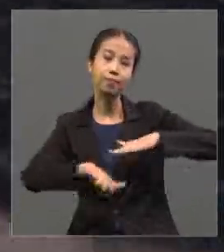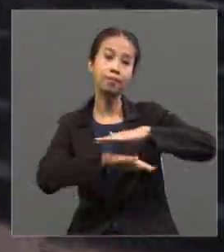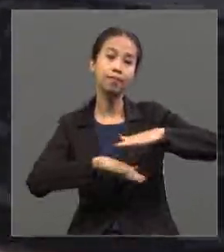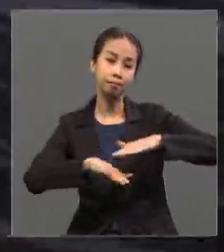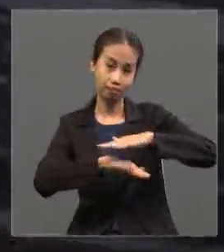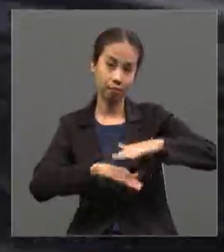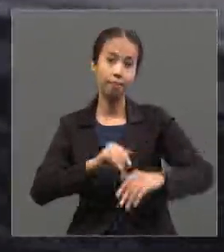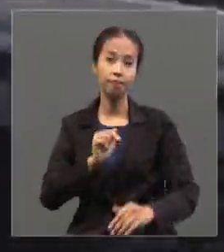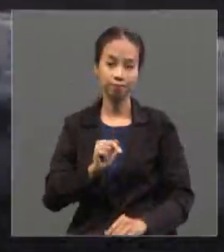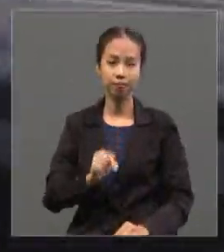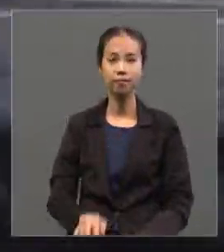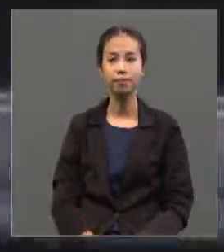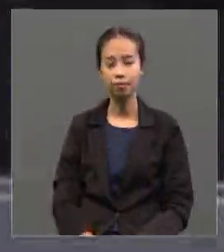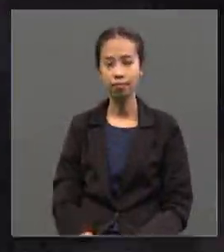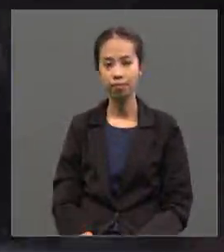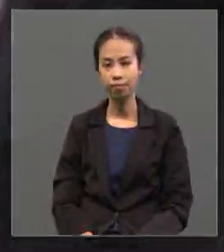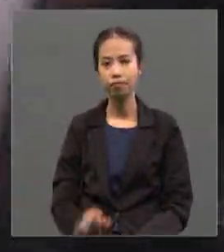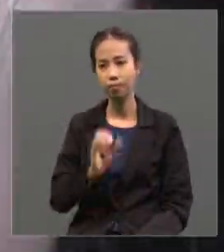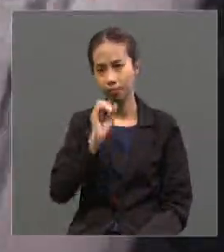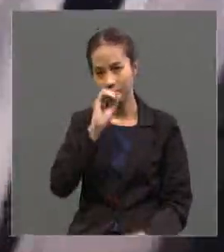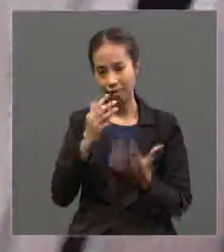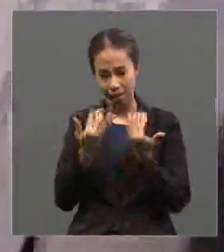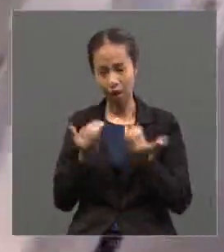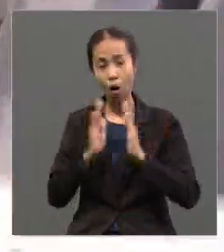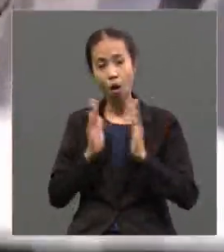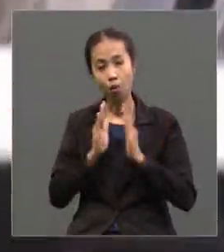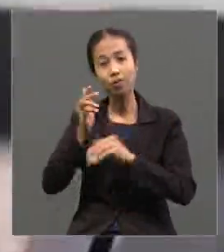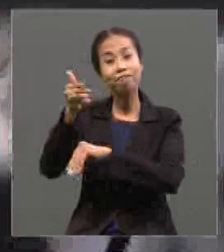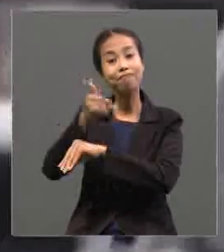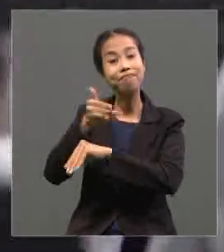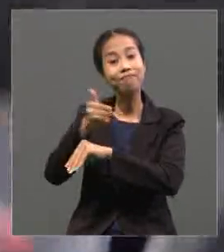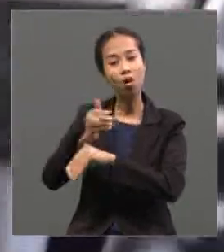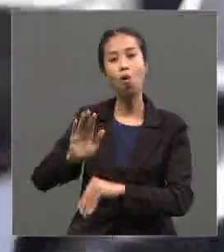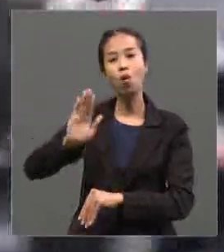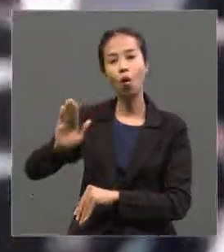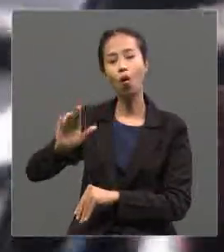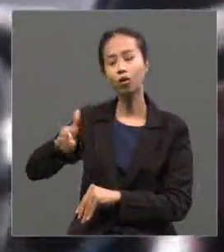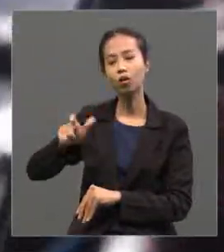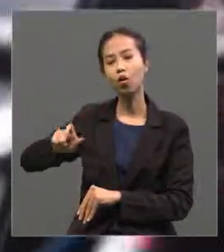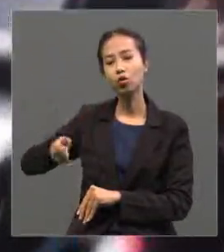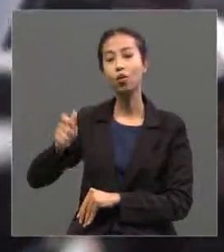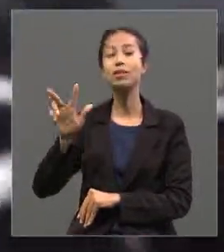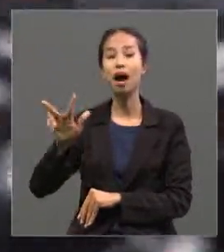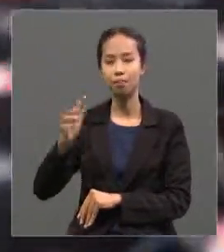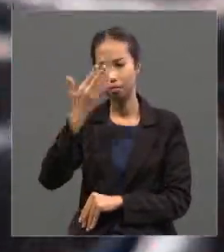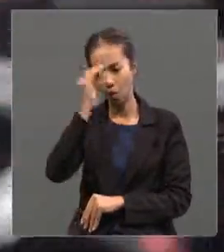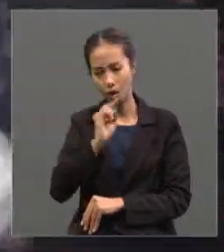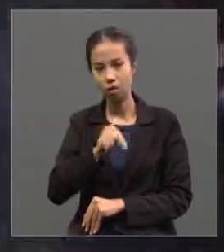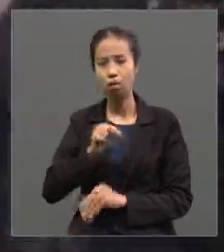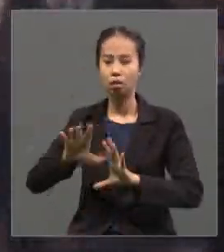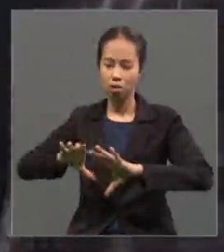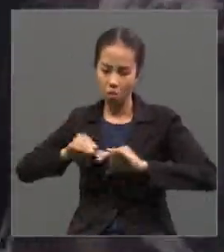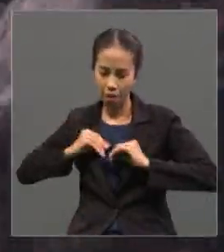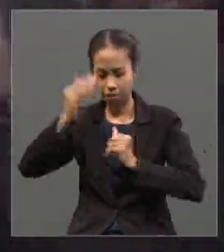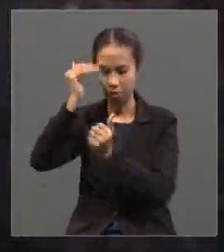บนี้กับผู้สื่อข่าว ค ือต้องขอบคุณคลิปนะครับจากน้องออยช่อง3เนี่ยนะฮะเป็นการสารภาพกับเจ้าหน้าที่ตำรว